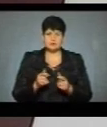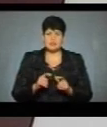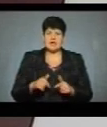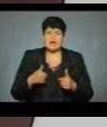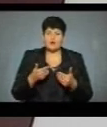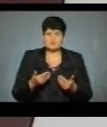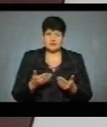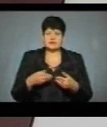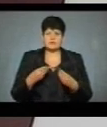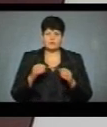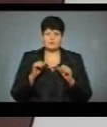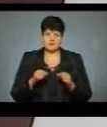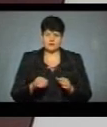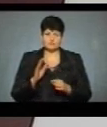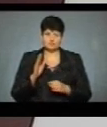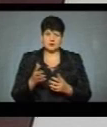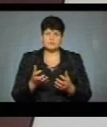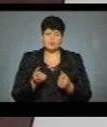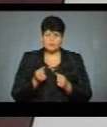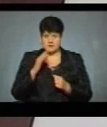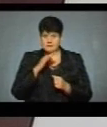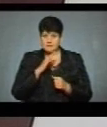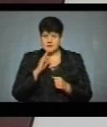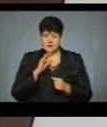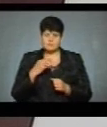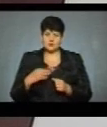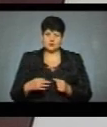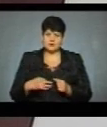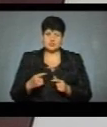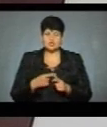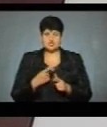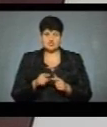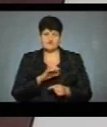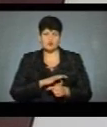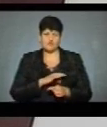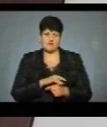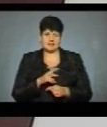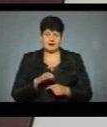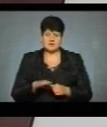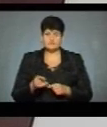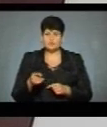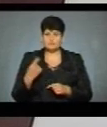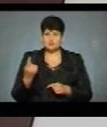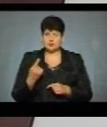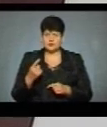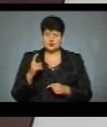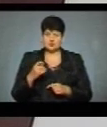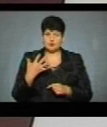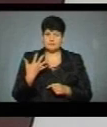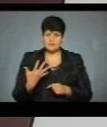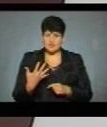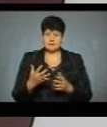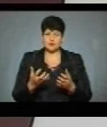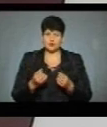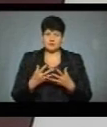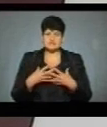які дають право стати прийомними батьками, усиновлювачами чи патронатними вихователями. У Тернопільській області 105 прийомних